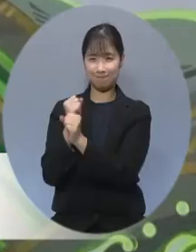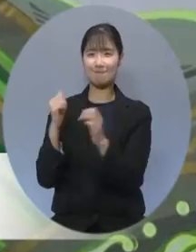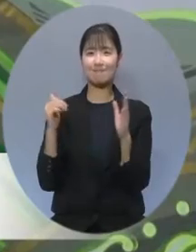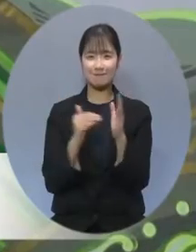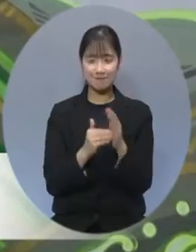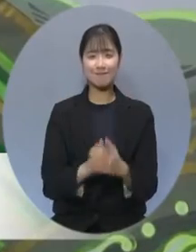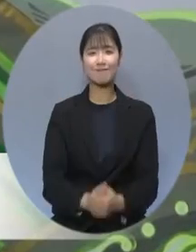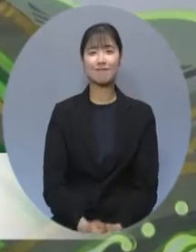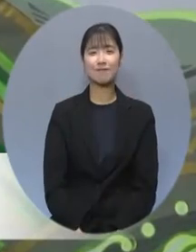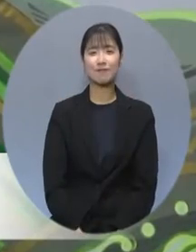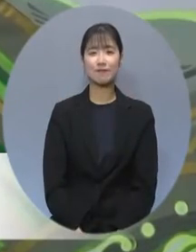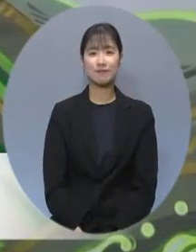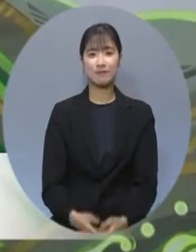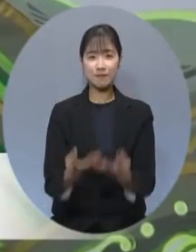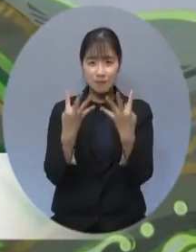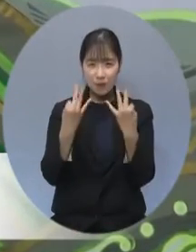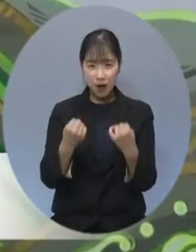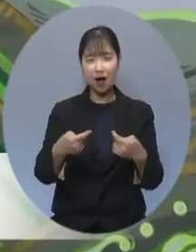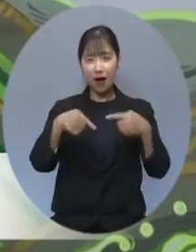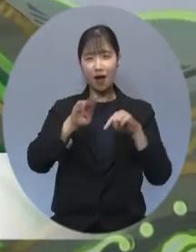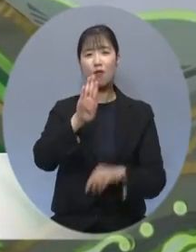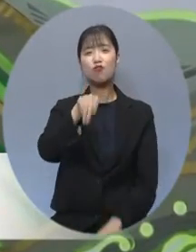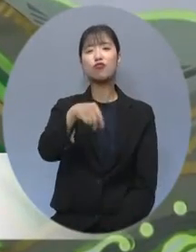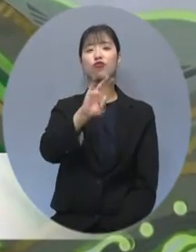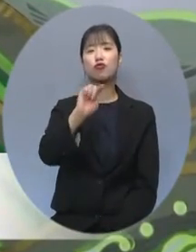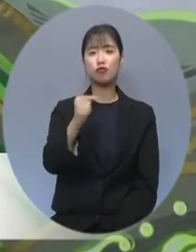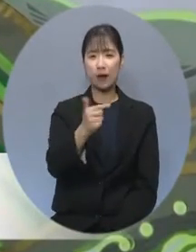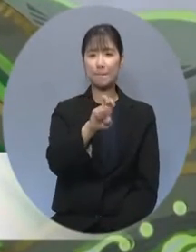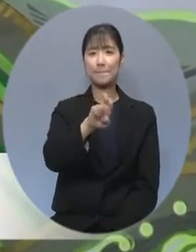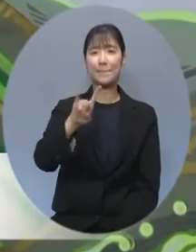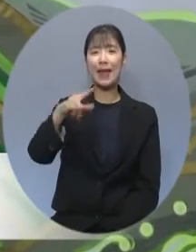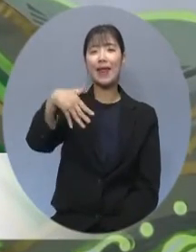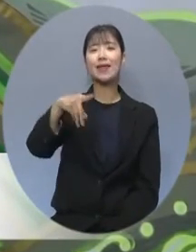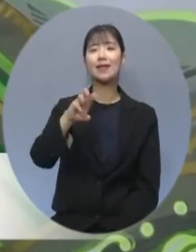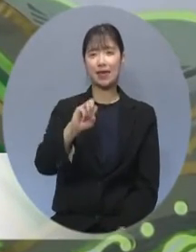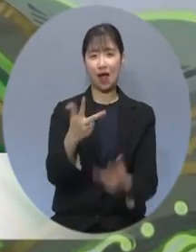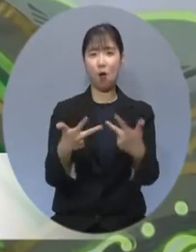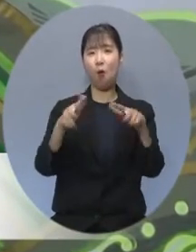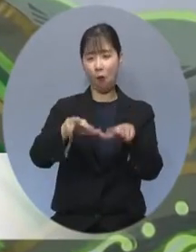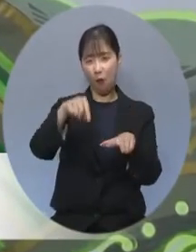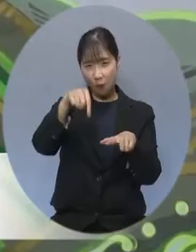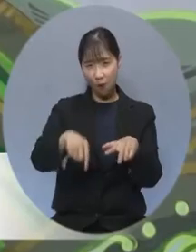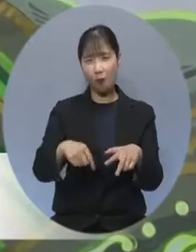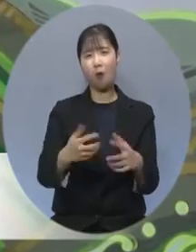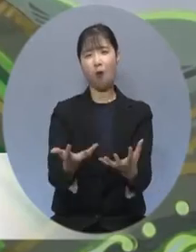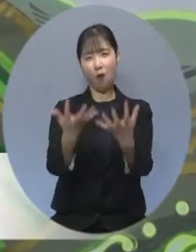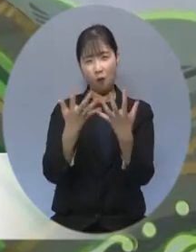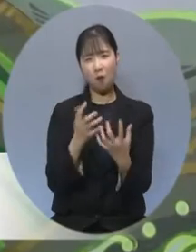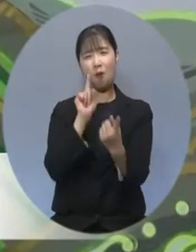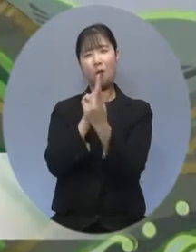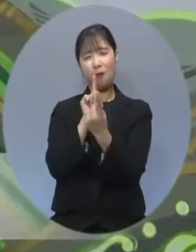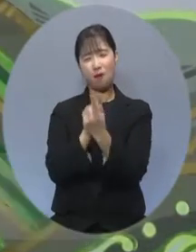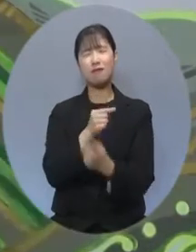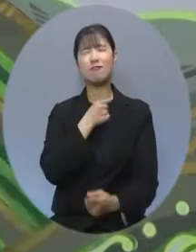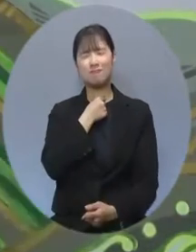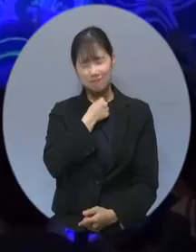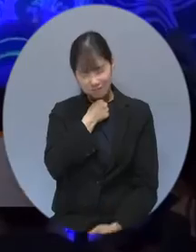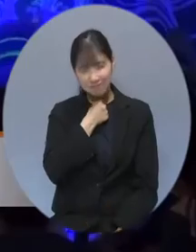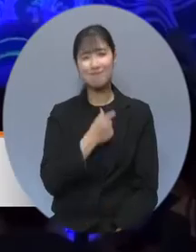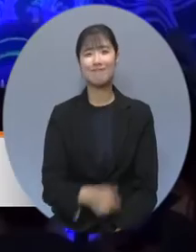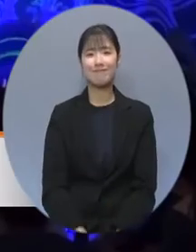구성돼 있거든요. 많이 부안 매창공원으로 오셔가지고요. 저희를 만나주셨으면 너무너무